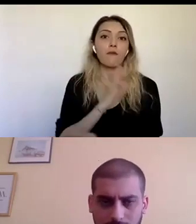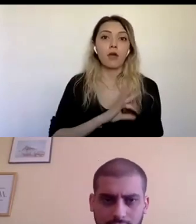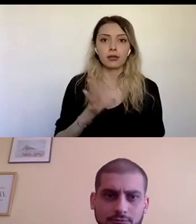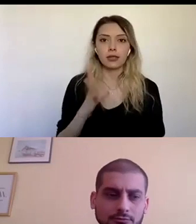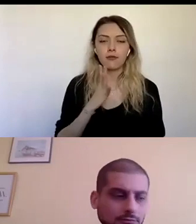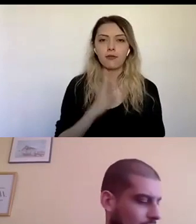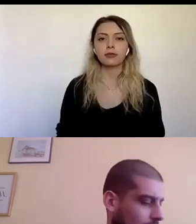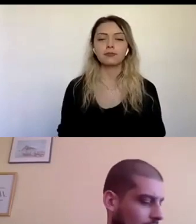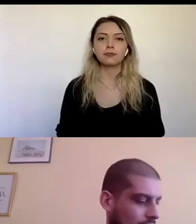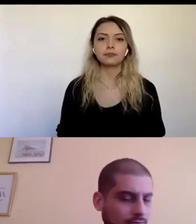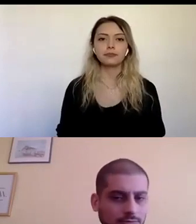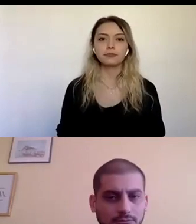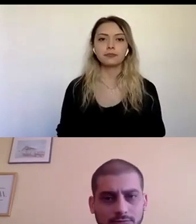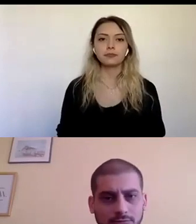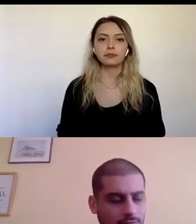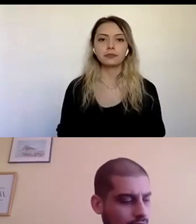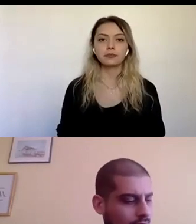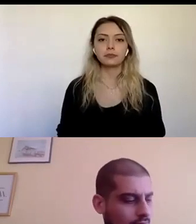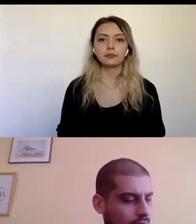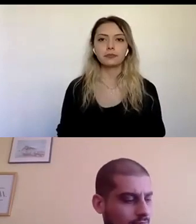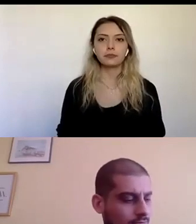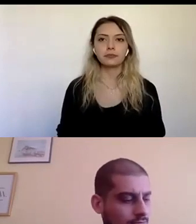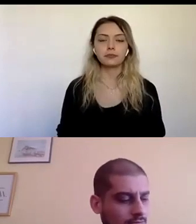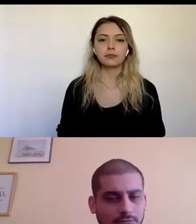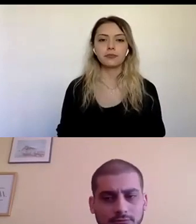kolaylık sağlıyor. Çok teşekkürler Kenan.